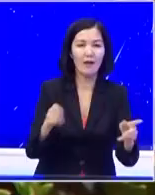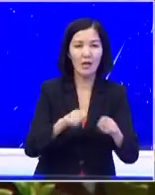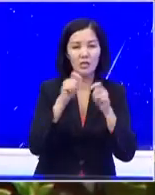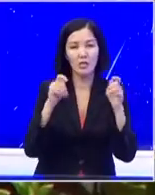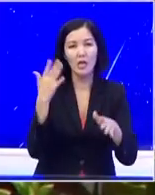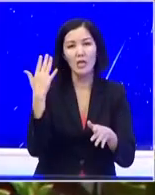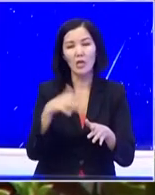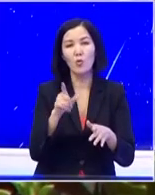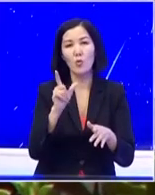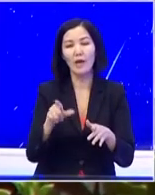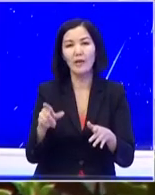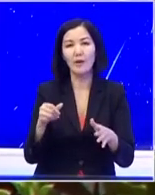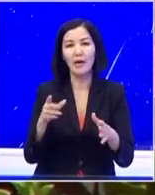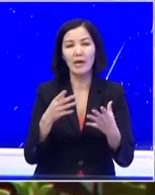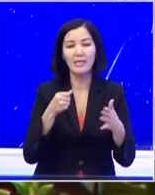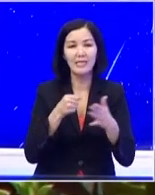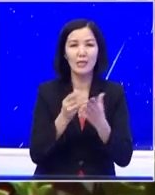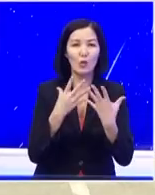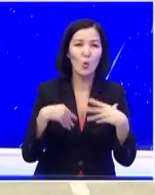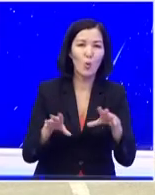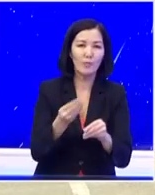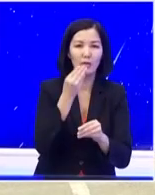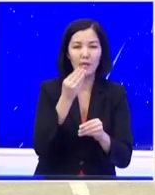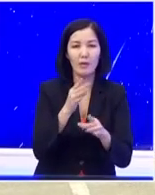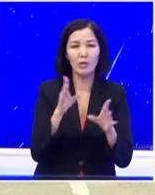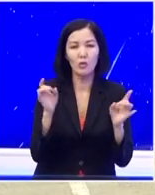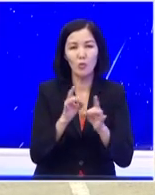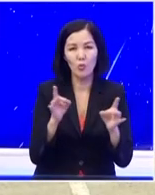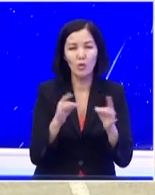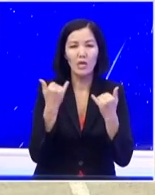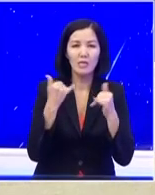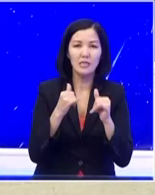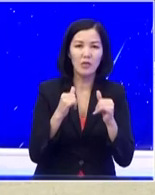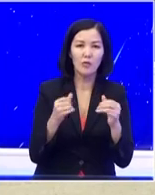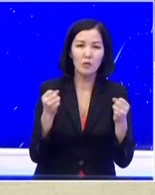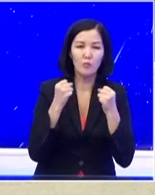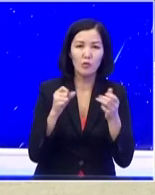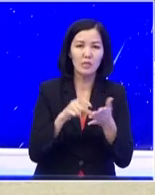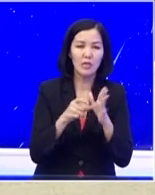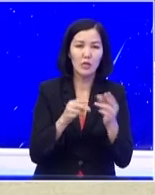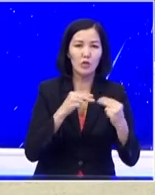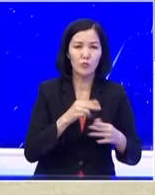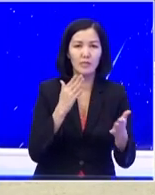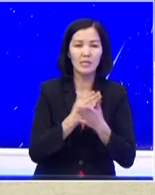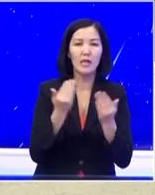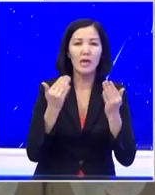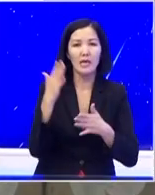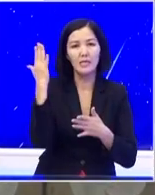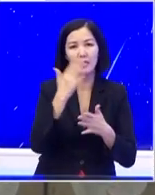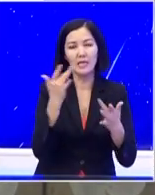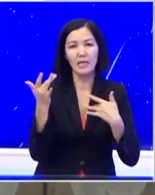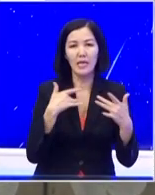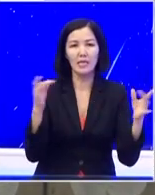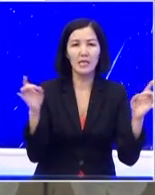қайта ашылады. 50 адамға дейінгі қоғамдық тамақтану орындары, фитнес-спорт залдары жұмыс істейді. Ал әзірге кинотеатр,